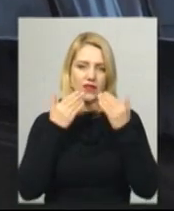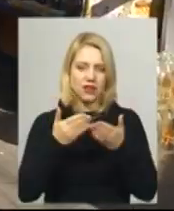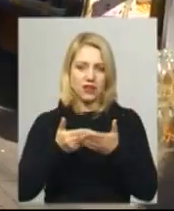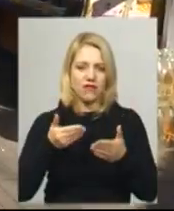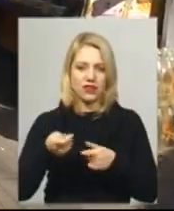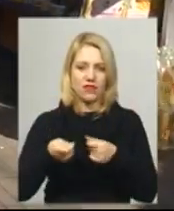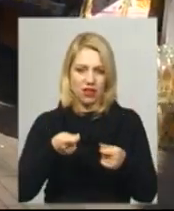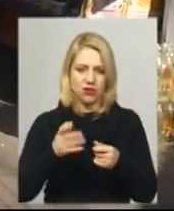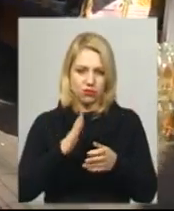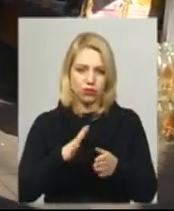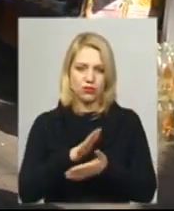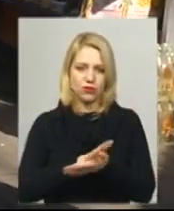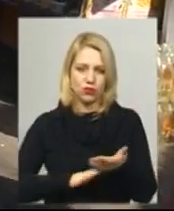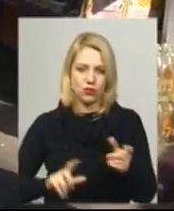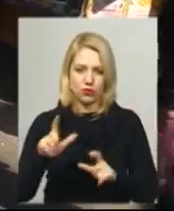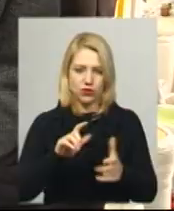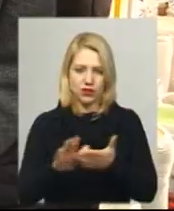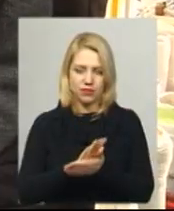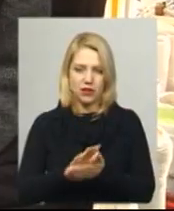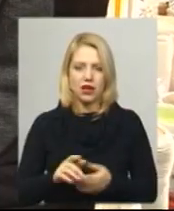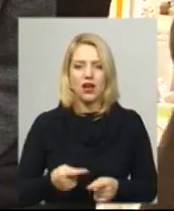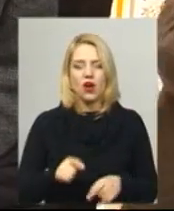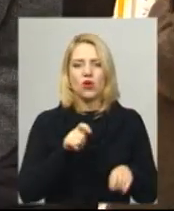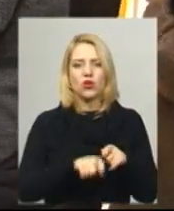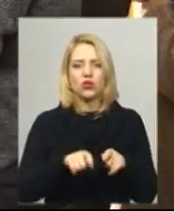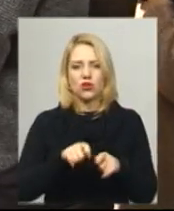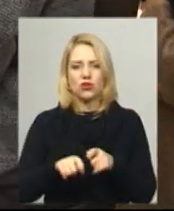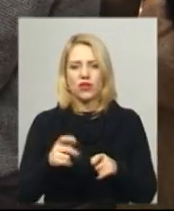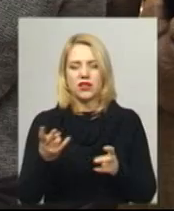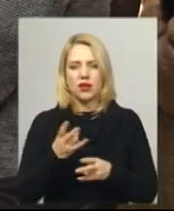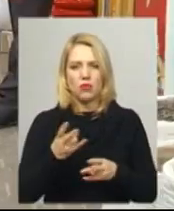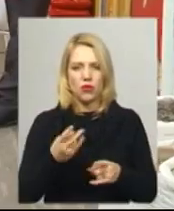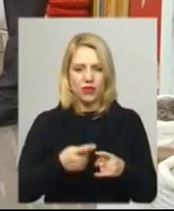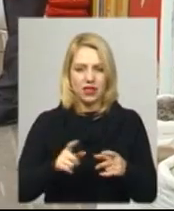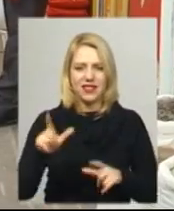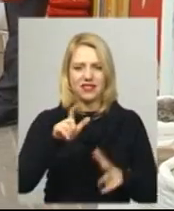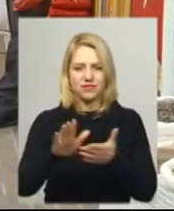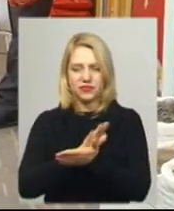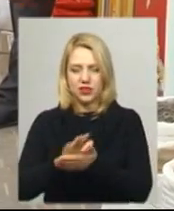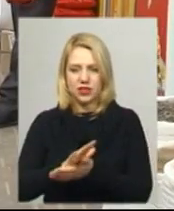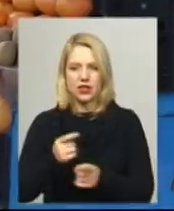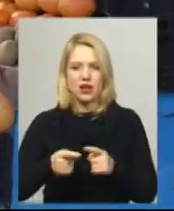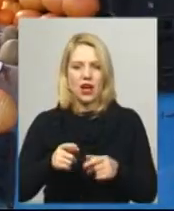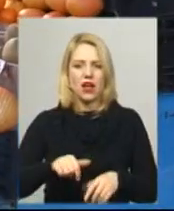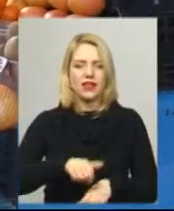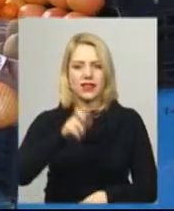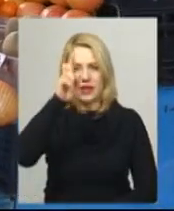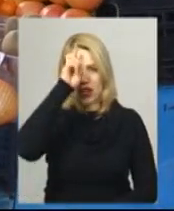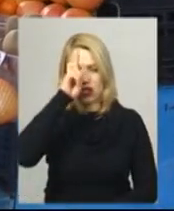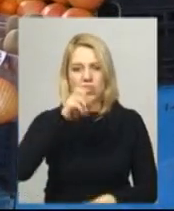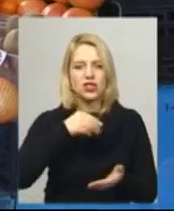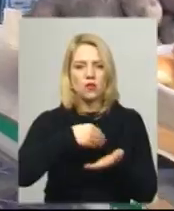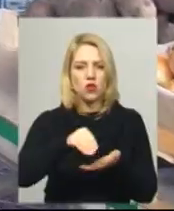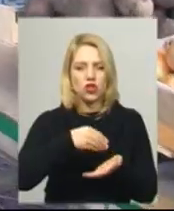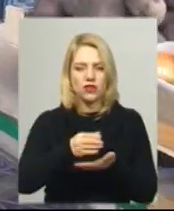сприяти. Контролювати якість дезінфекції ринків у Хмельницькому та області мають працівники головного управління Держпродспоживслужби, каже начальник служби